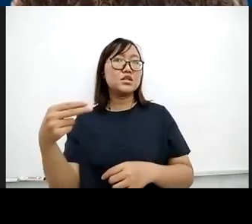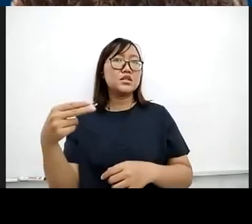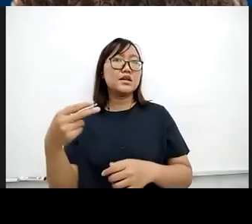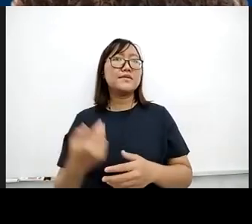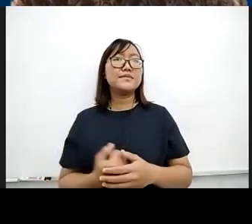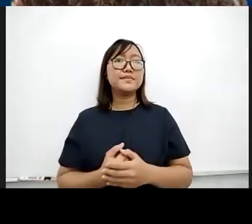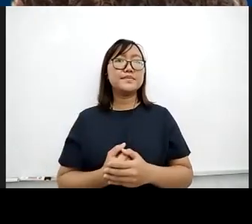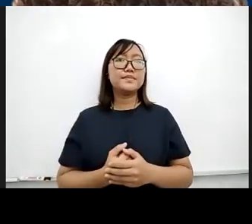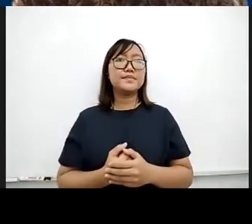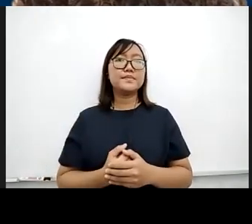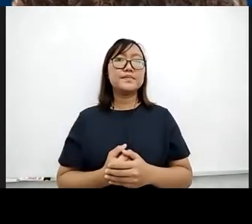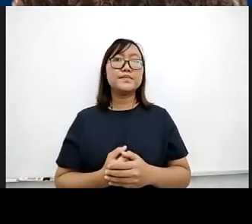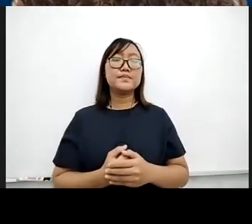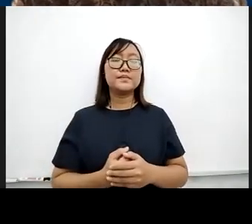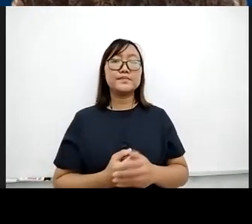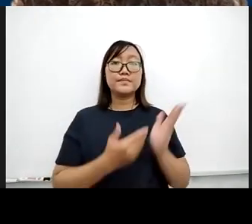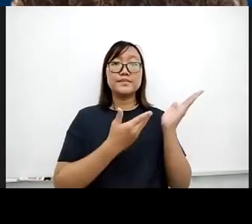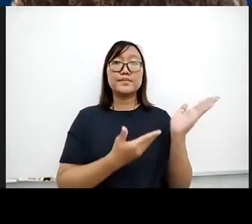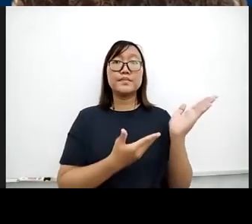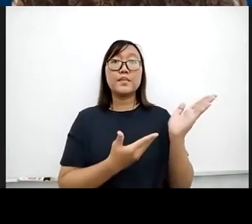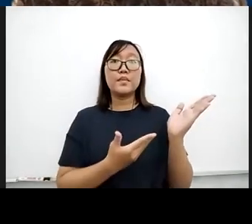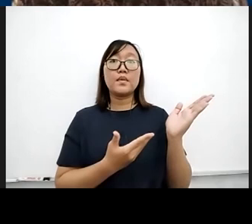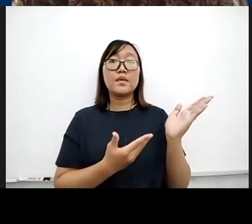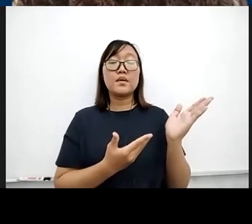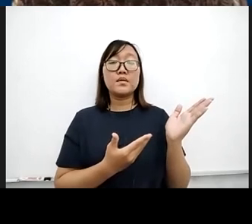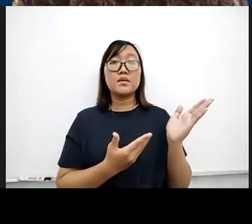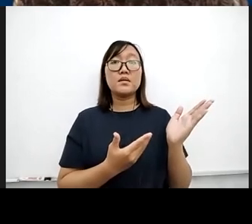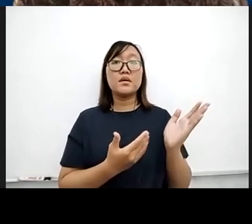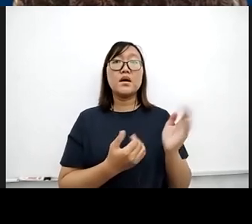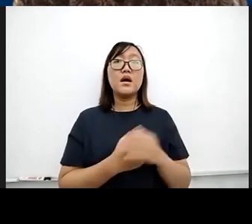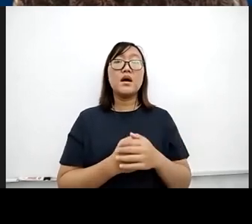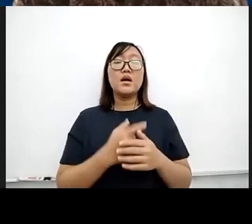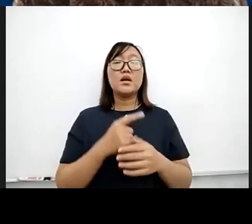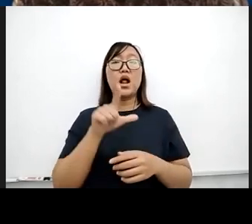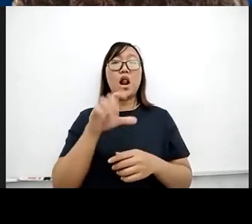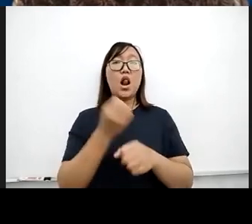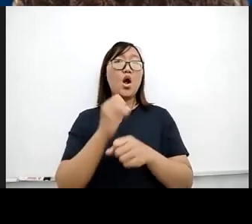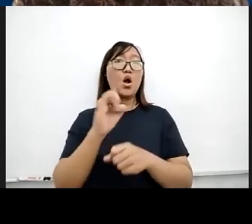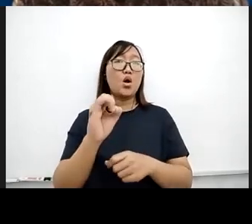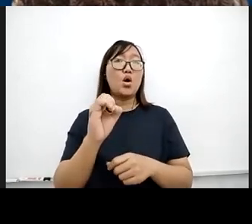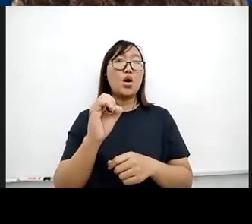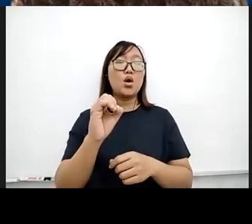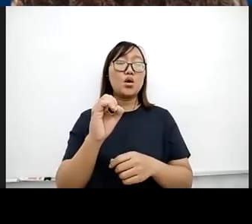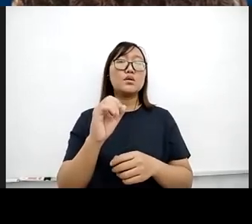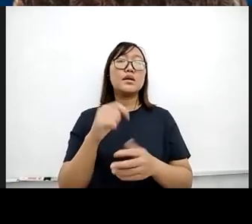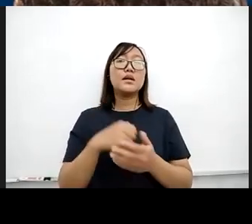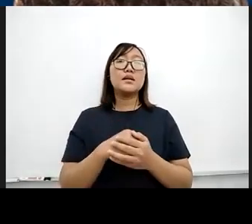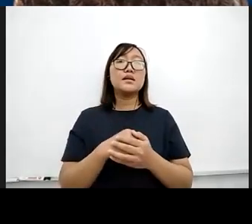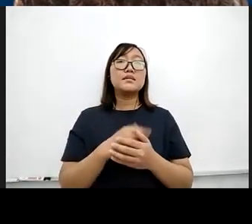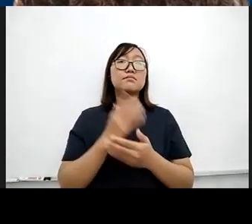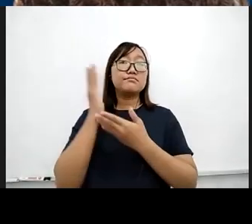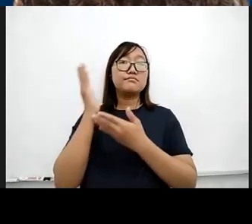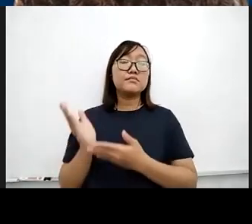di layar ini nampak ada beberapa logo dibagian atas ini menunjukkan bahwa UNDP Indonesia saat ini